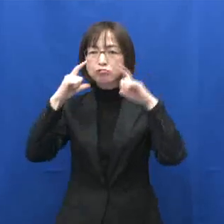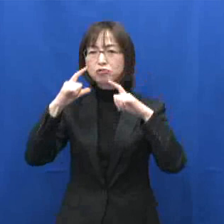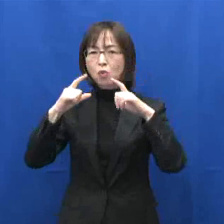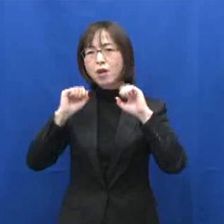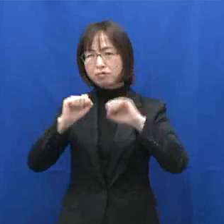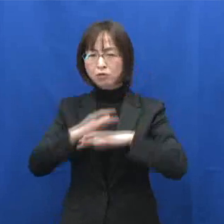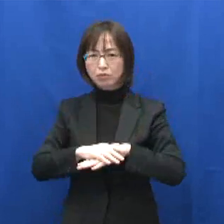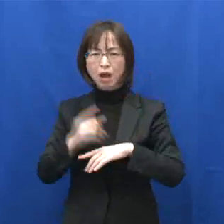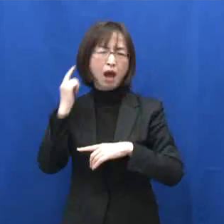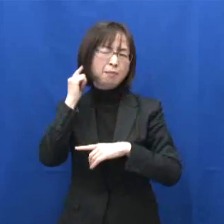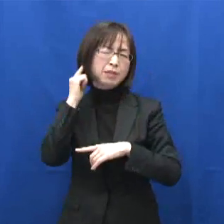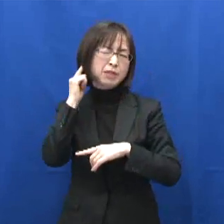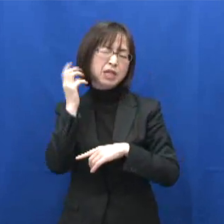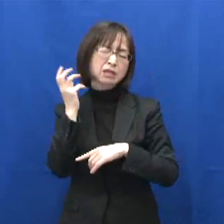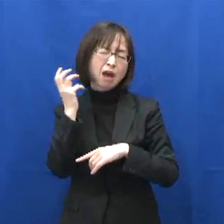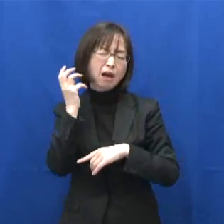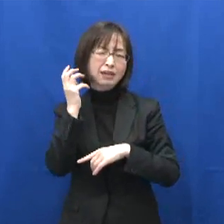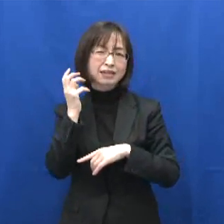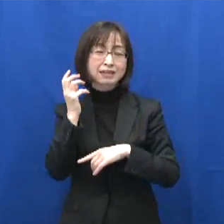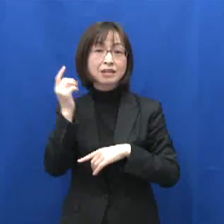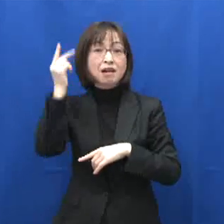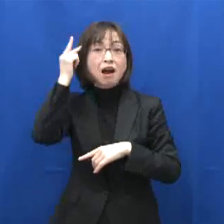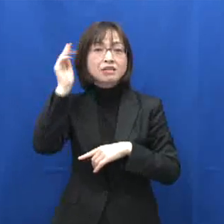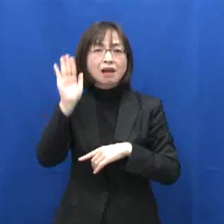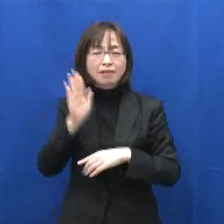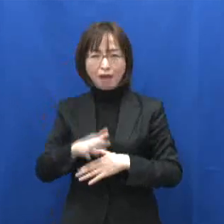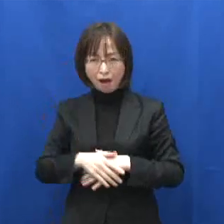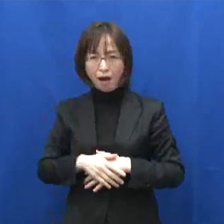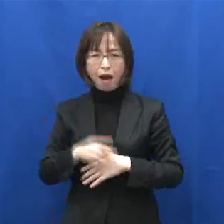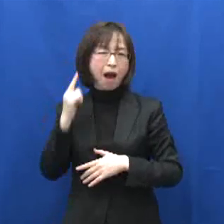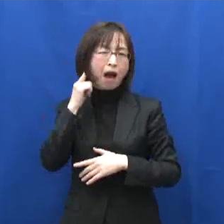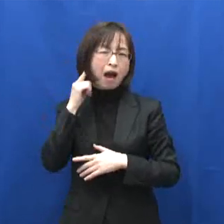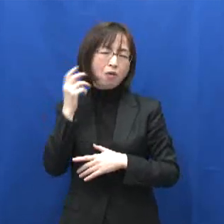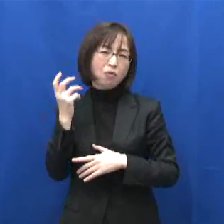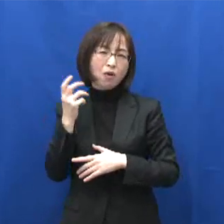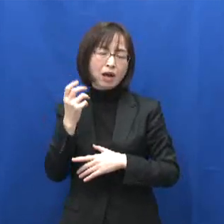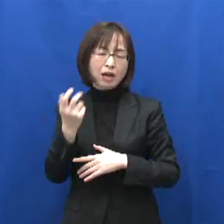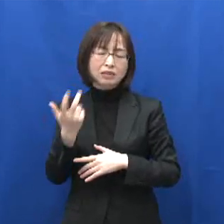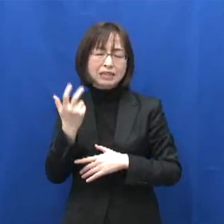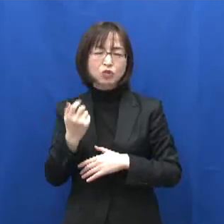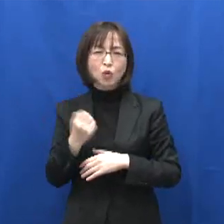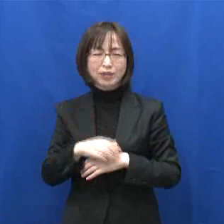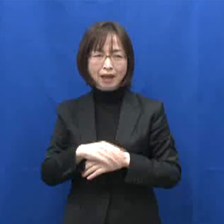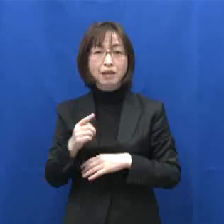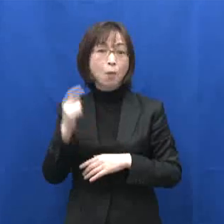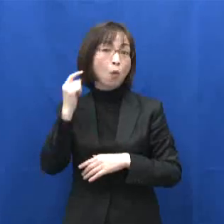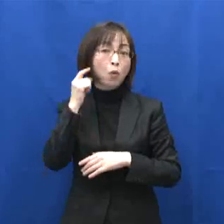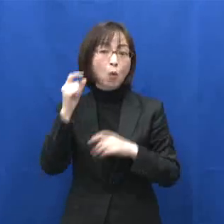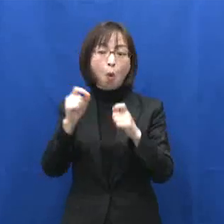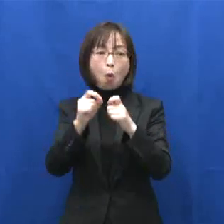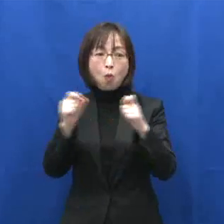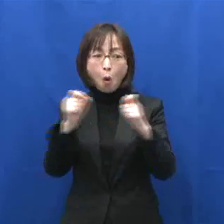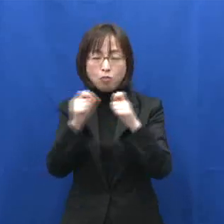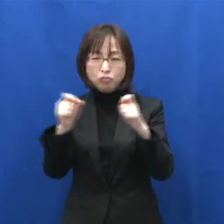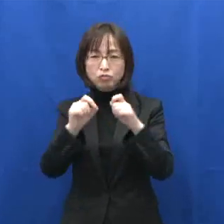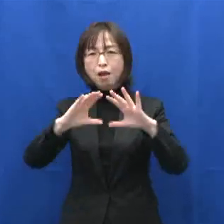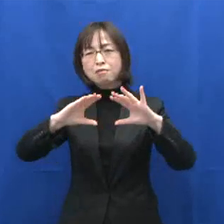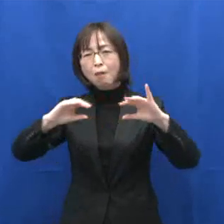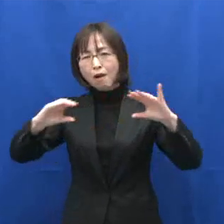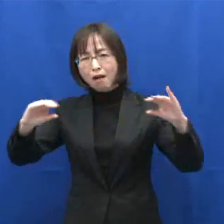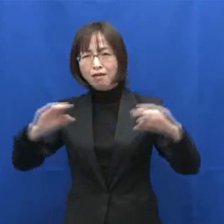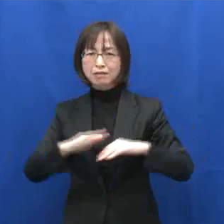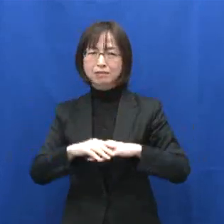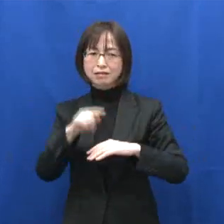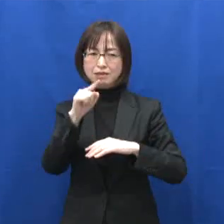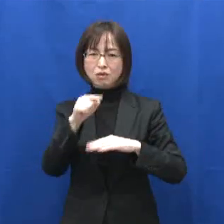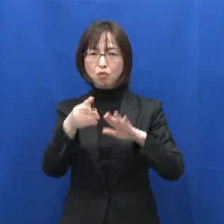ちょっと耳痛いなっていう感じがあるんですよ。 ね、はい、 なんですけれど、 このゴムすごく先ほど ねこれで